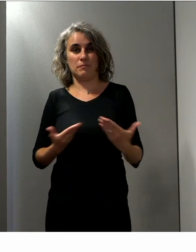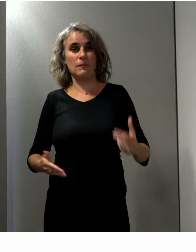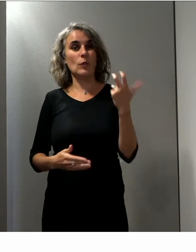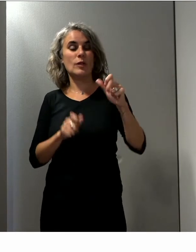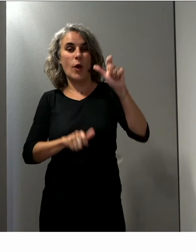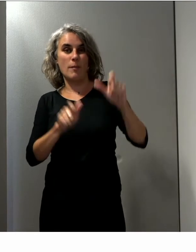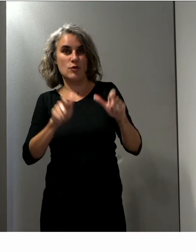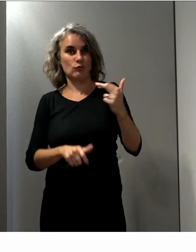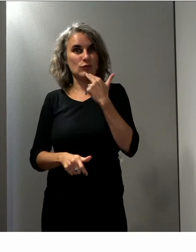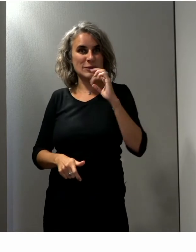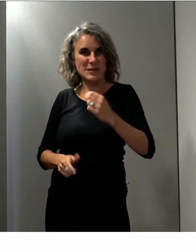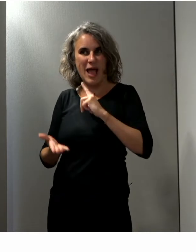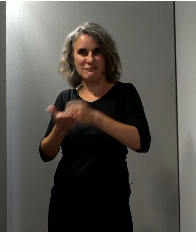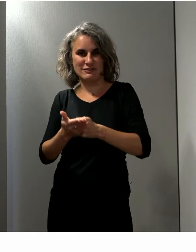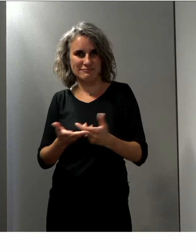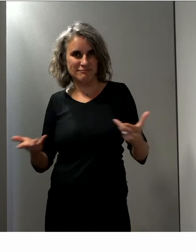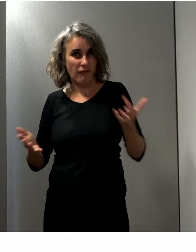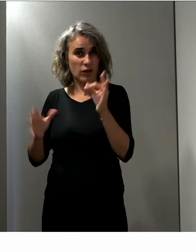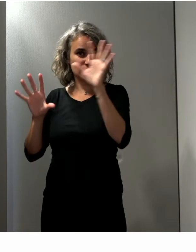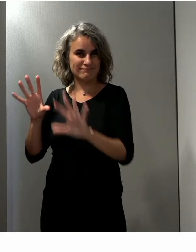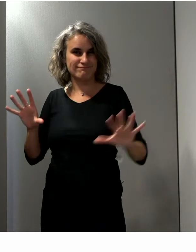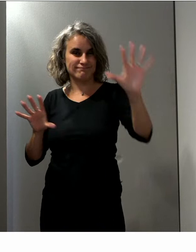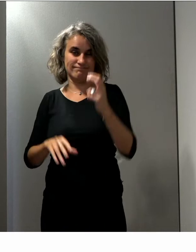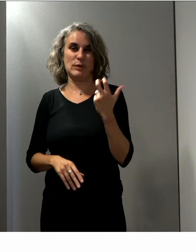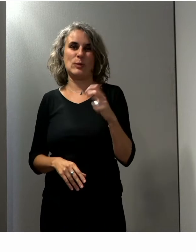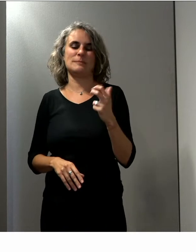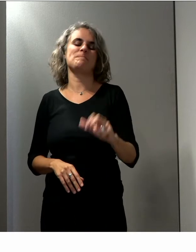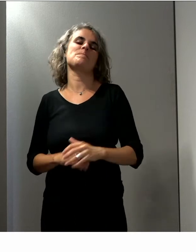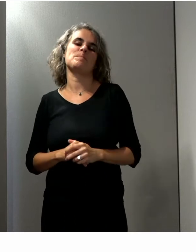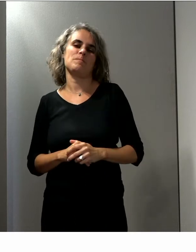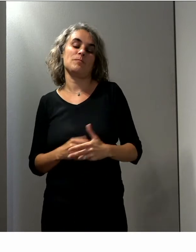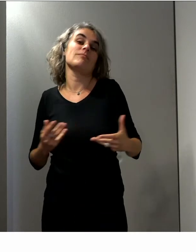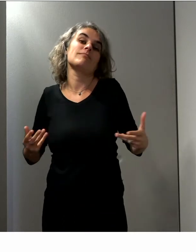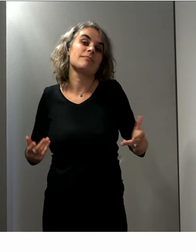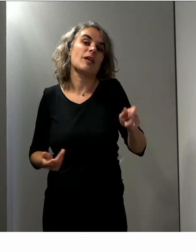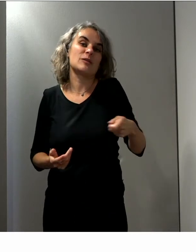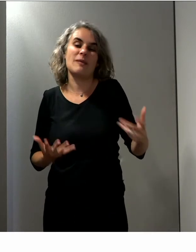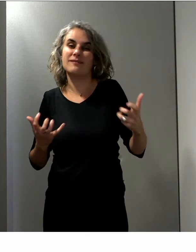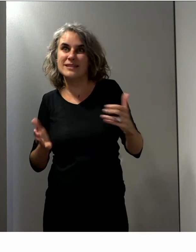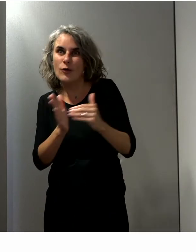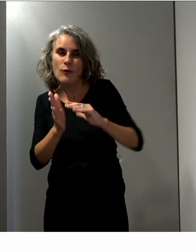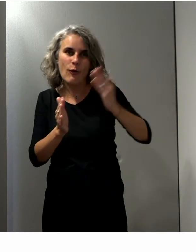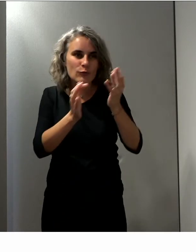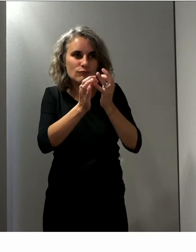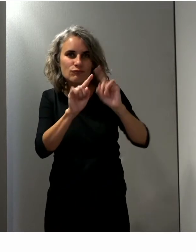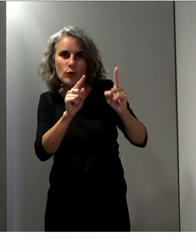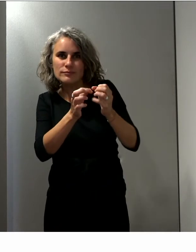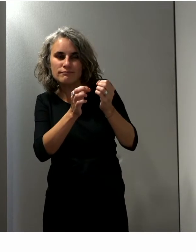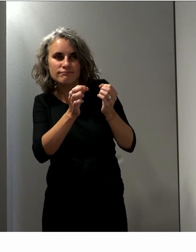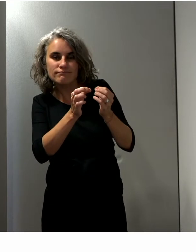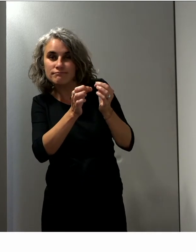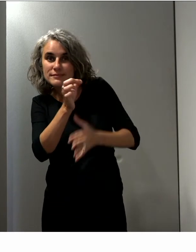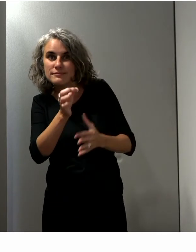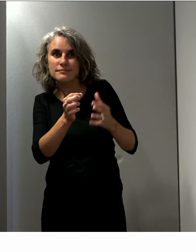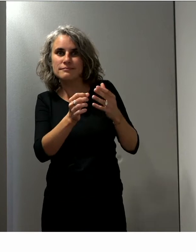300 utilisateurs qui utilisent notre solution à travers toute la France. Et donc l'idée, c'est de développer encore d'autres solutions de ce